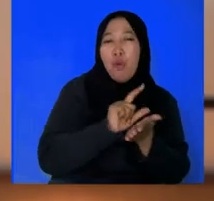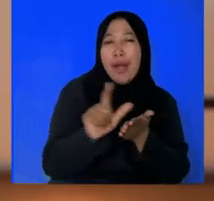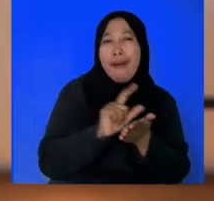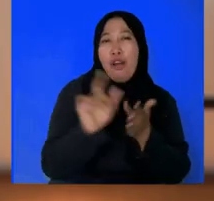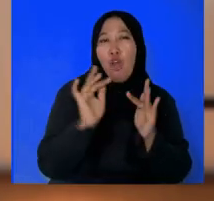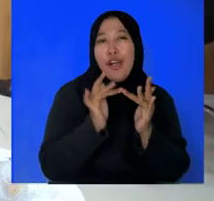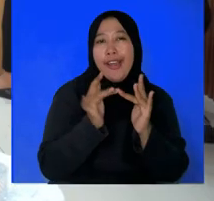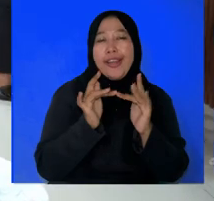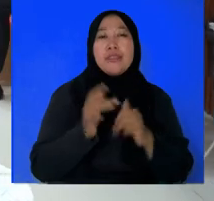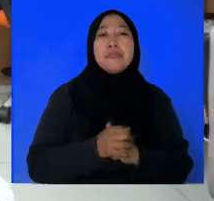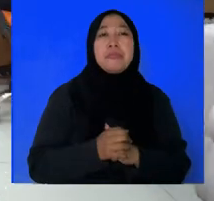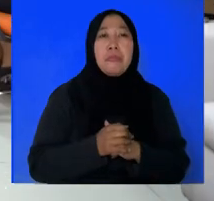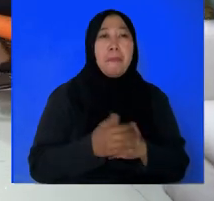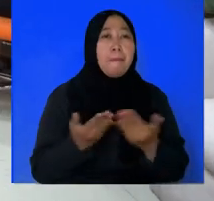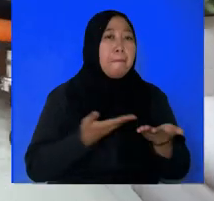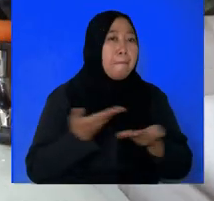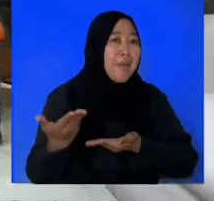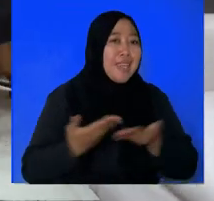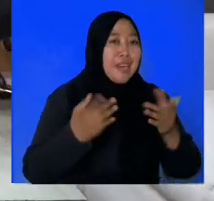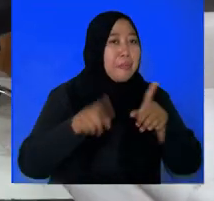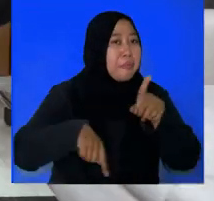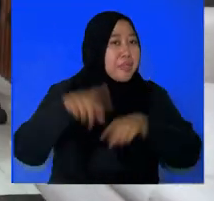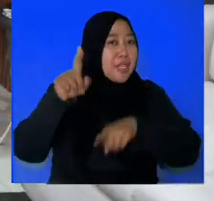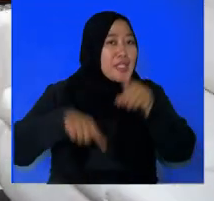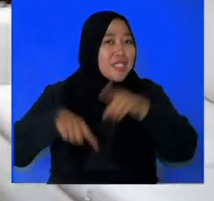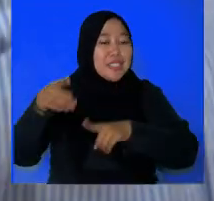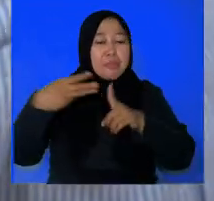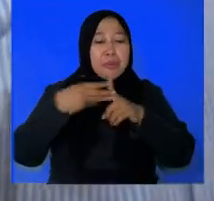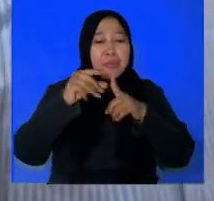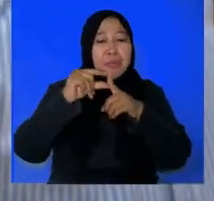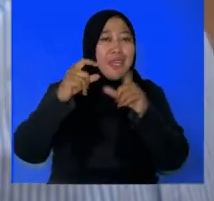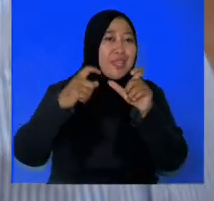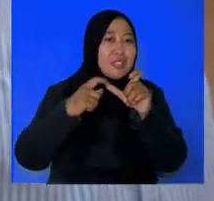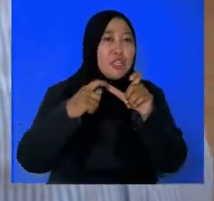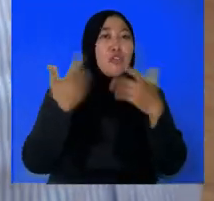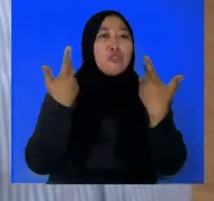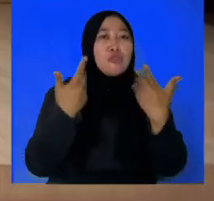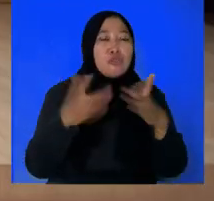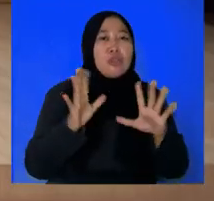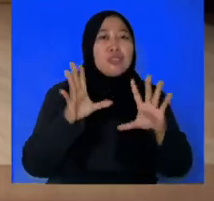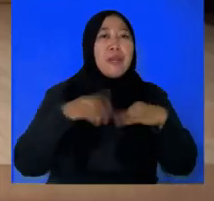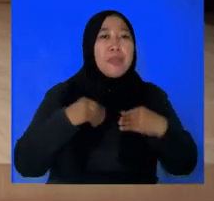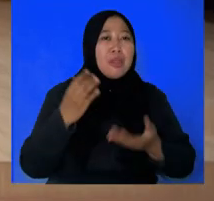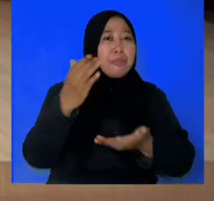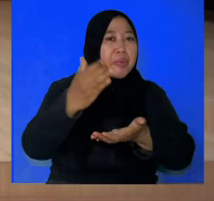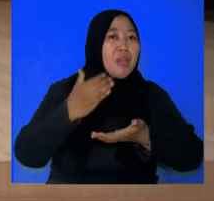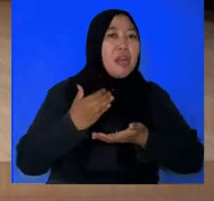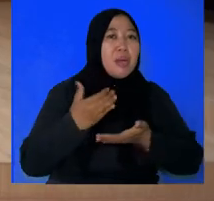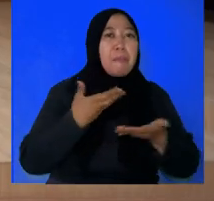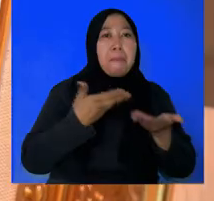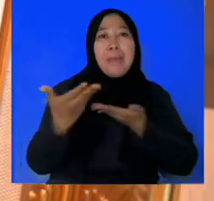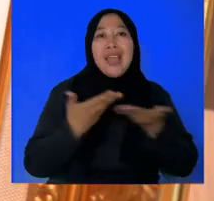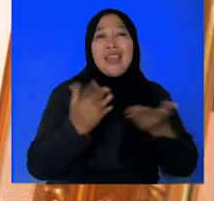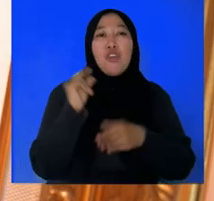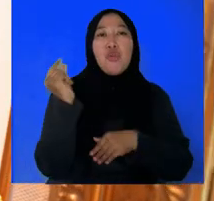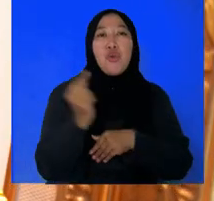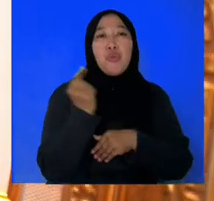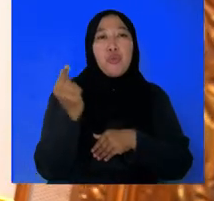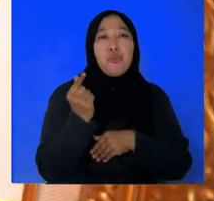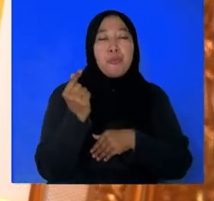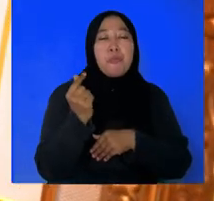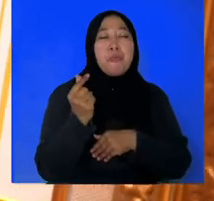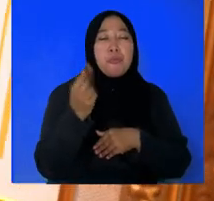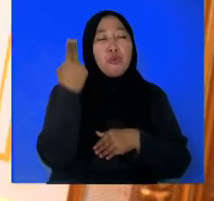maupun eksternal. Pelayanan Statistik Terpadu BPS Provinsi Jawa Tengah telah memperoleh penghargaan pelayanan publik